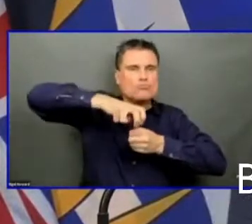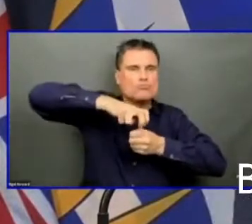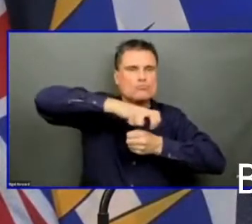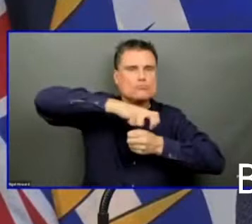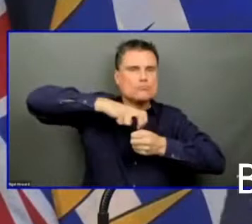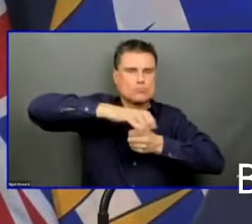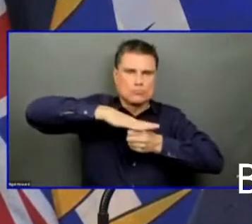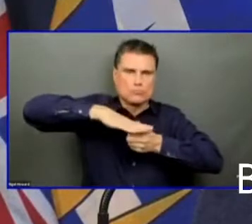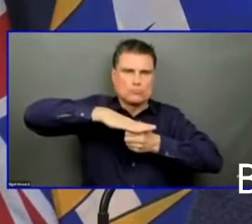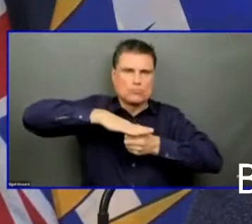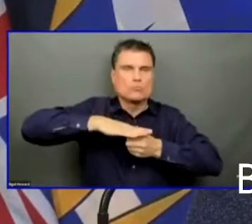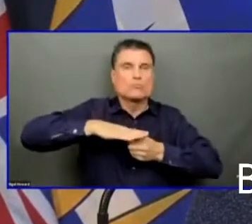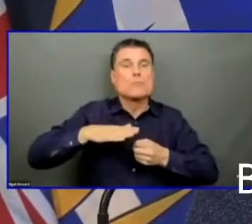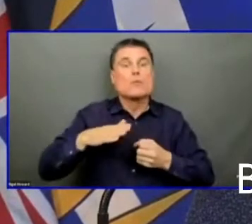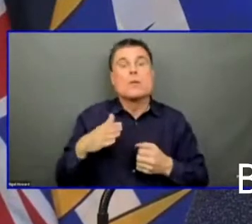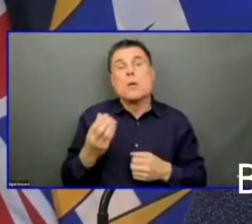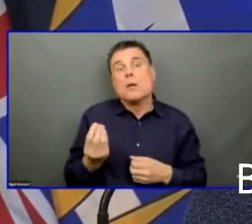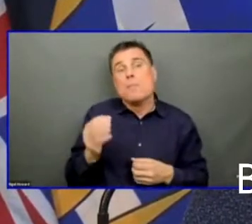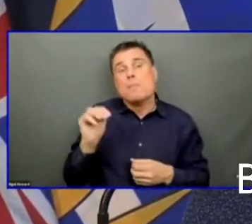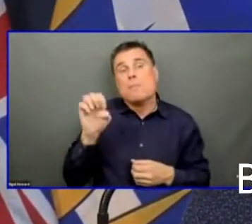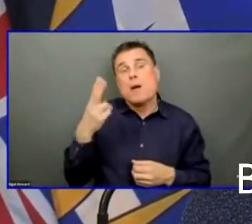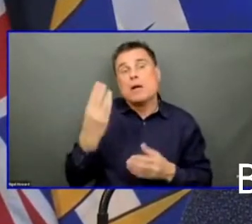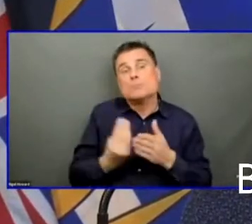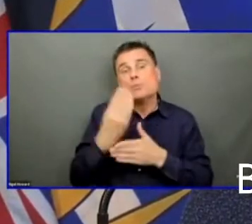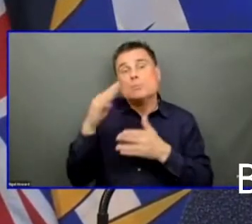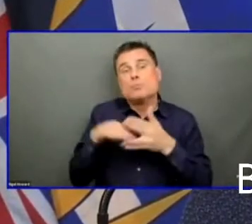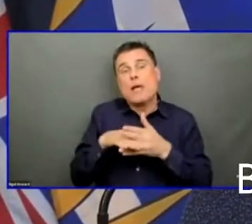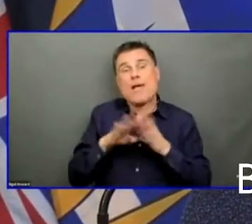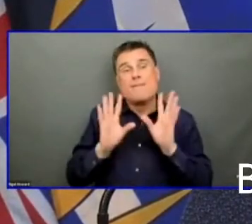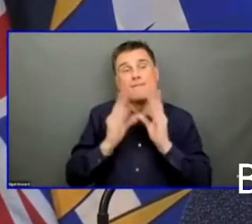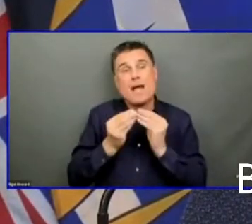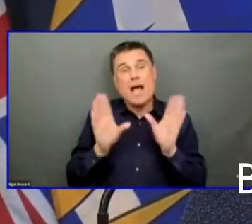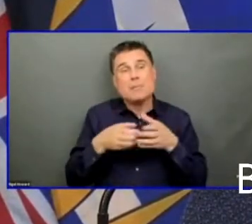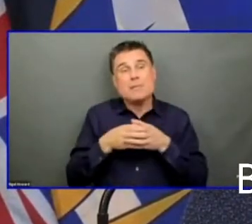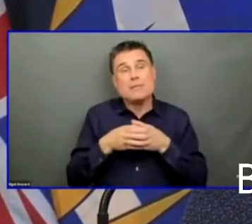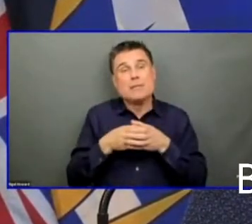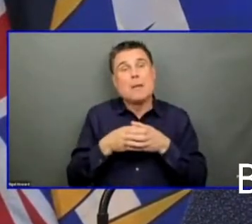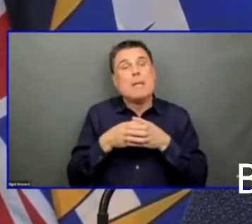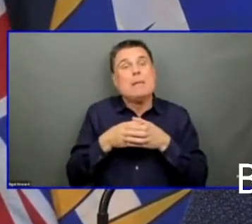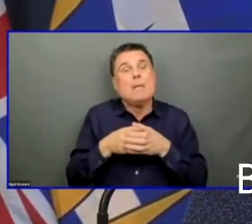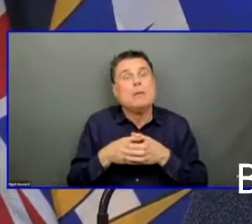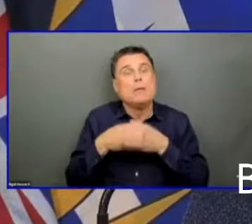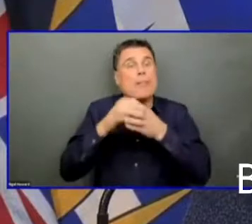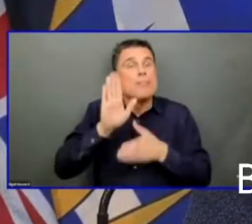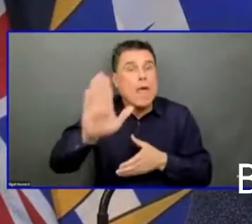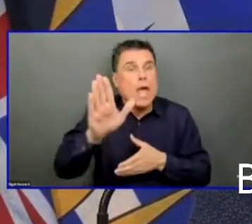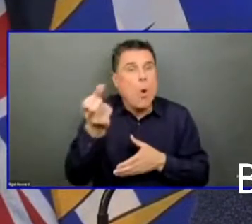3月春假我们也是希望大家都在本省旅行。